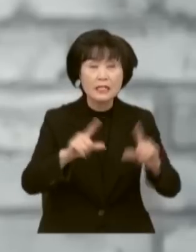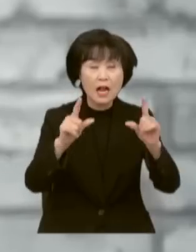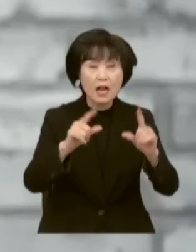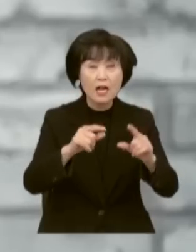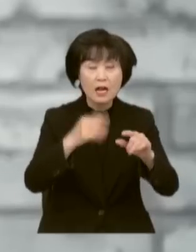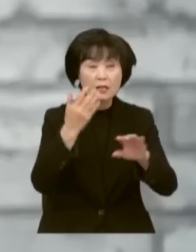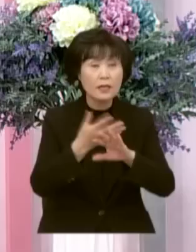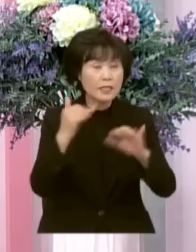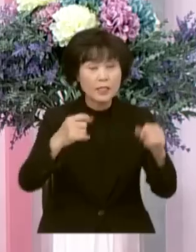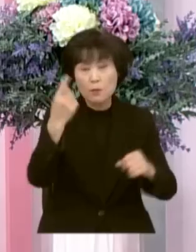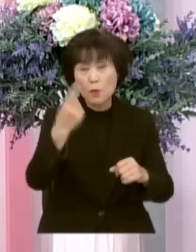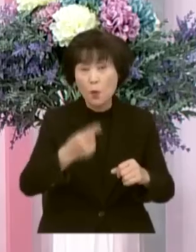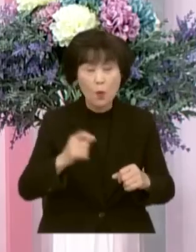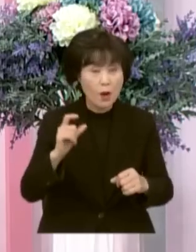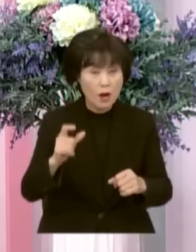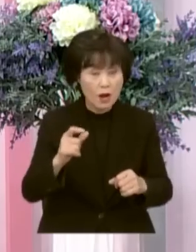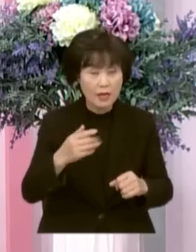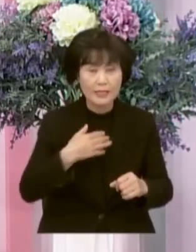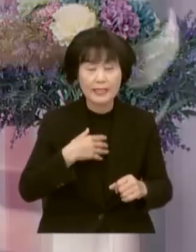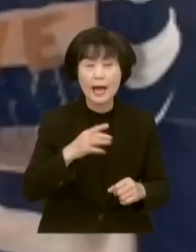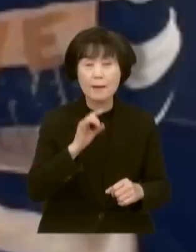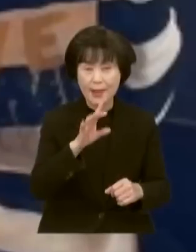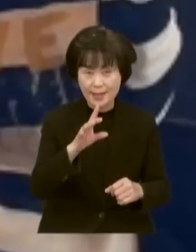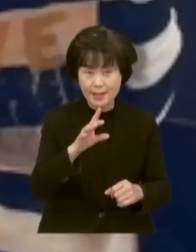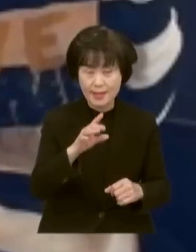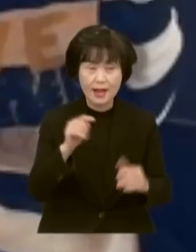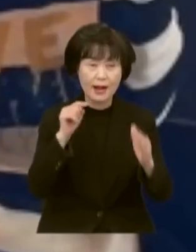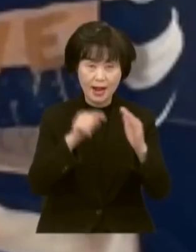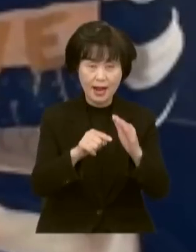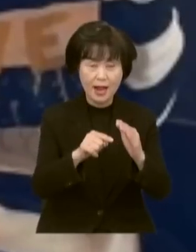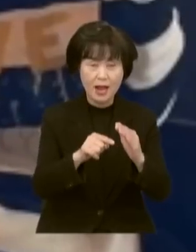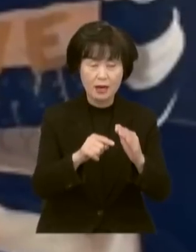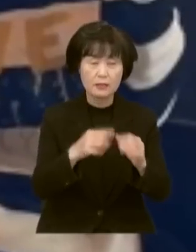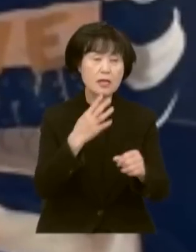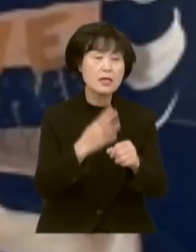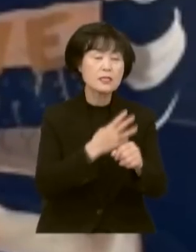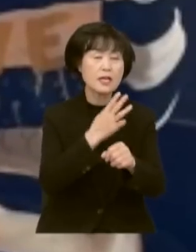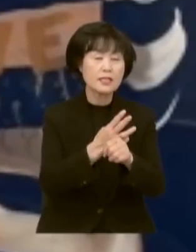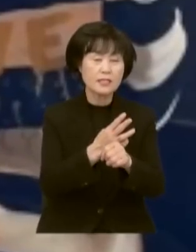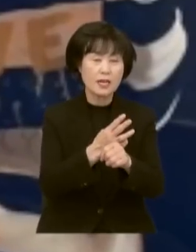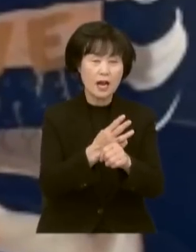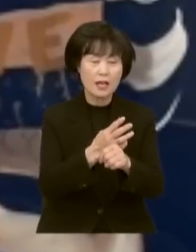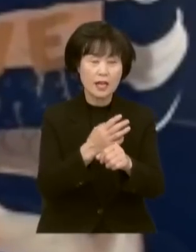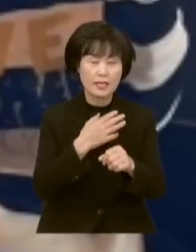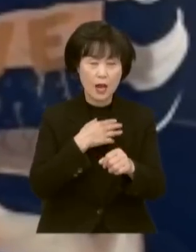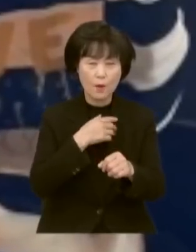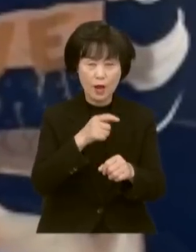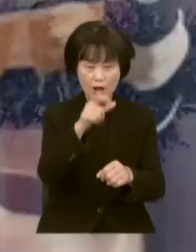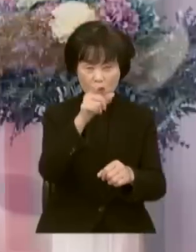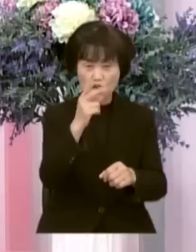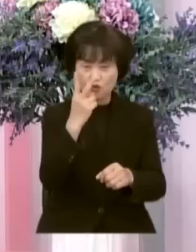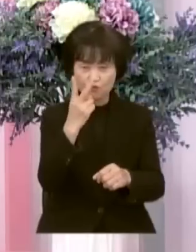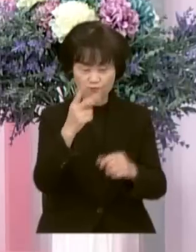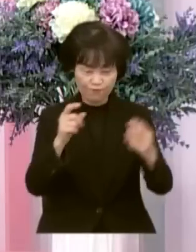아무도 안 왔어요? 안 오고 저 혼자 간 거예요. 장장 3시간 동안 단독 면담이 있었어요. 목사님께서 저한테